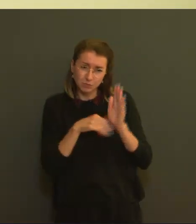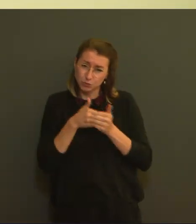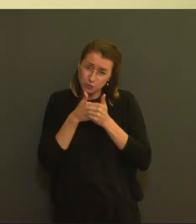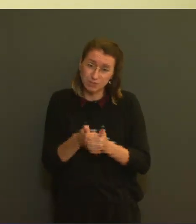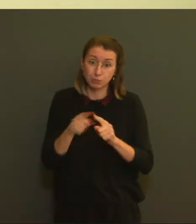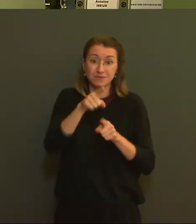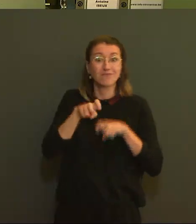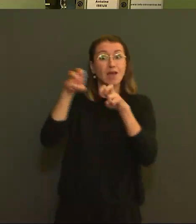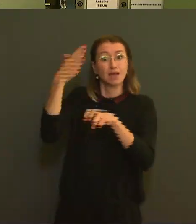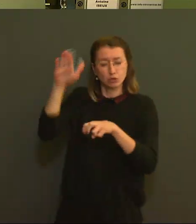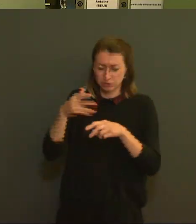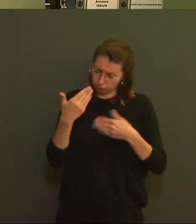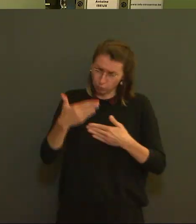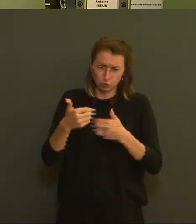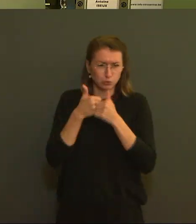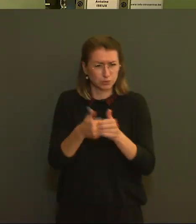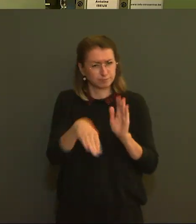attention.